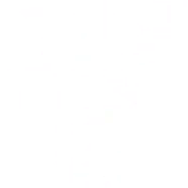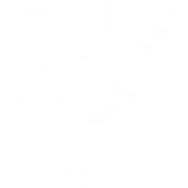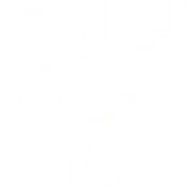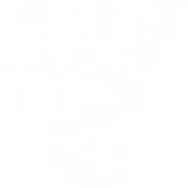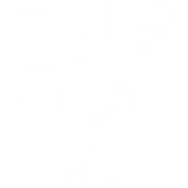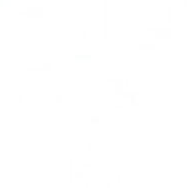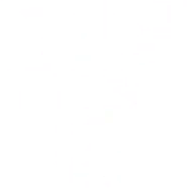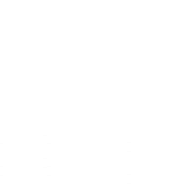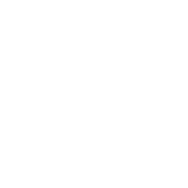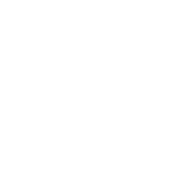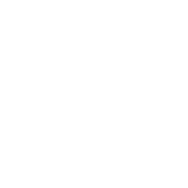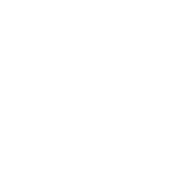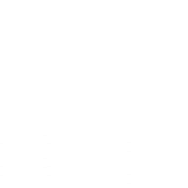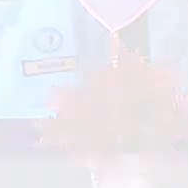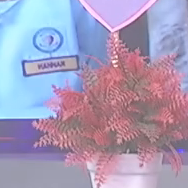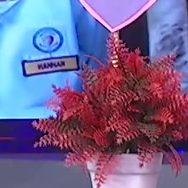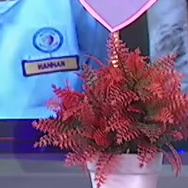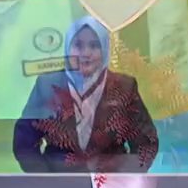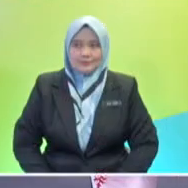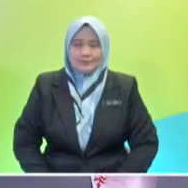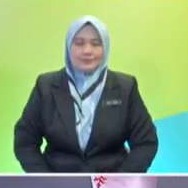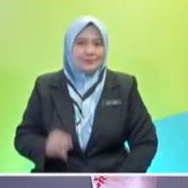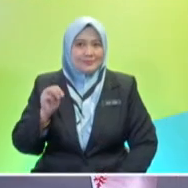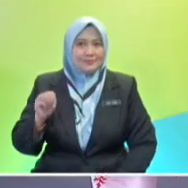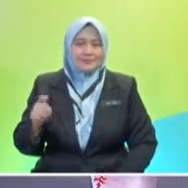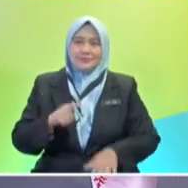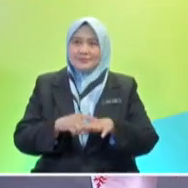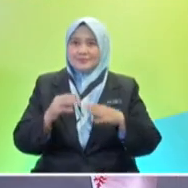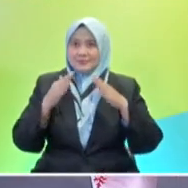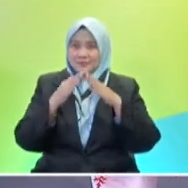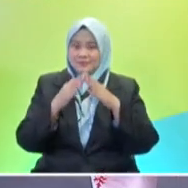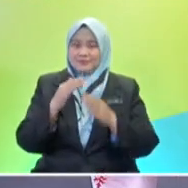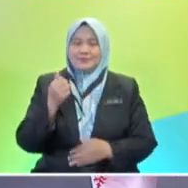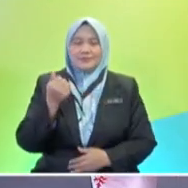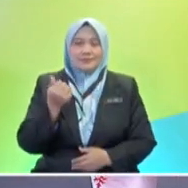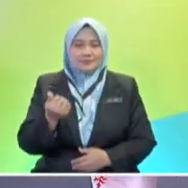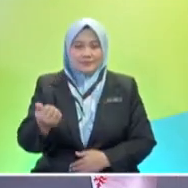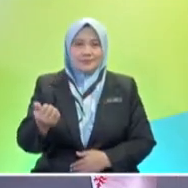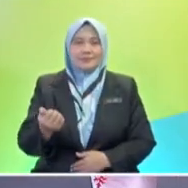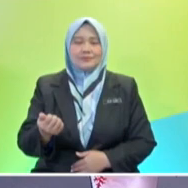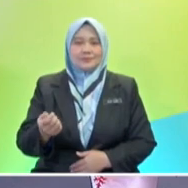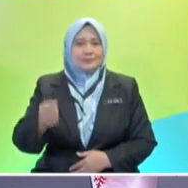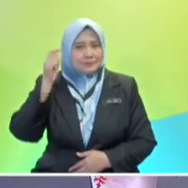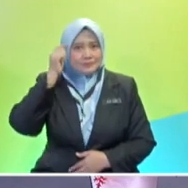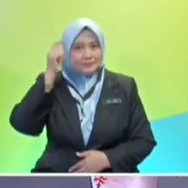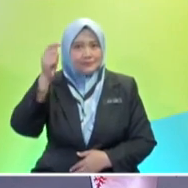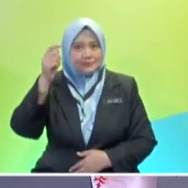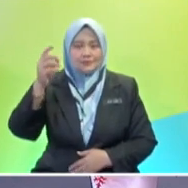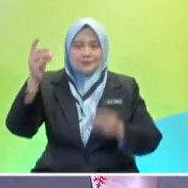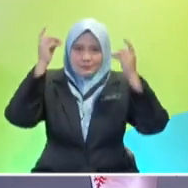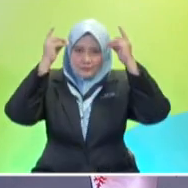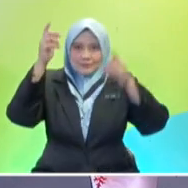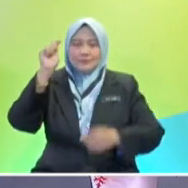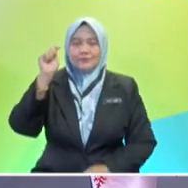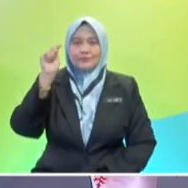TV KPM. Murid-murid di rumah, anda sudah menonton slot tahap 1 di saluran Didik TV